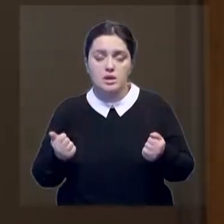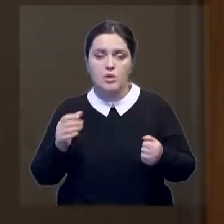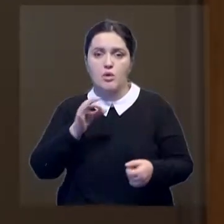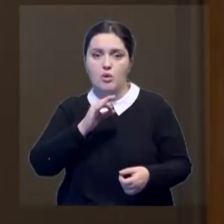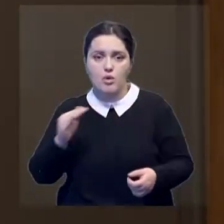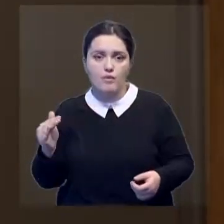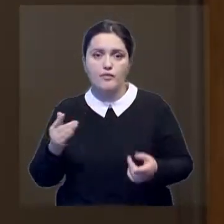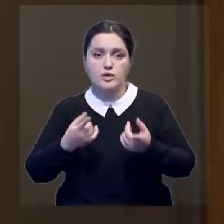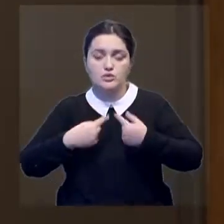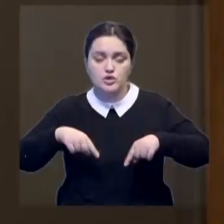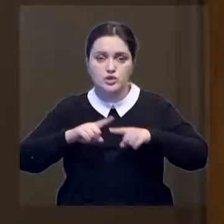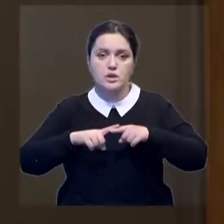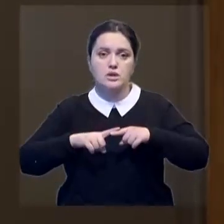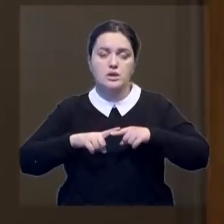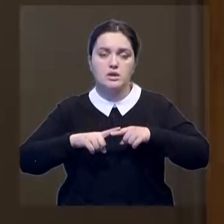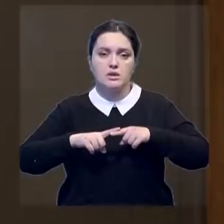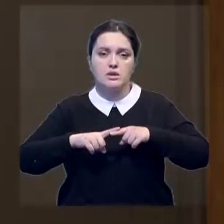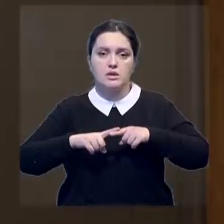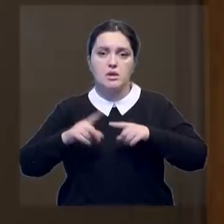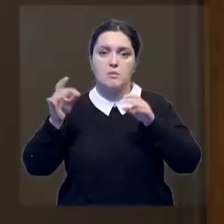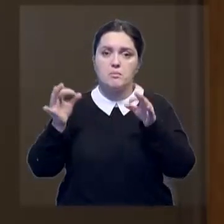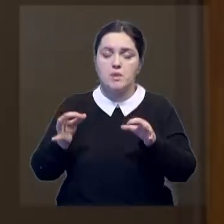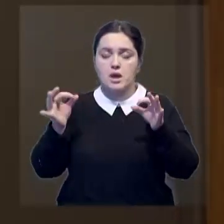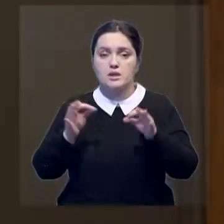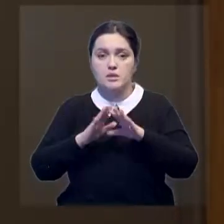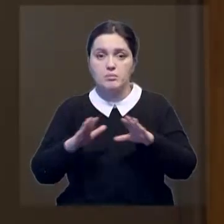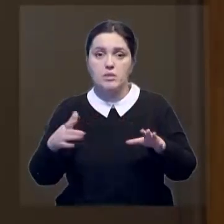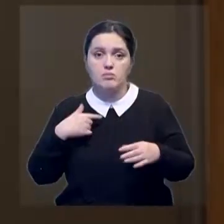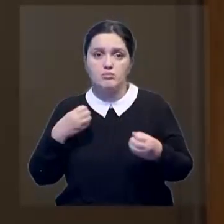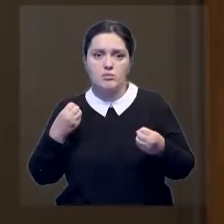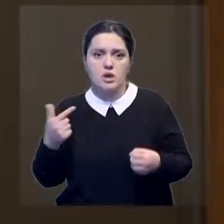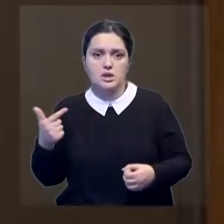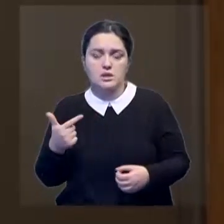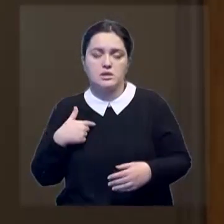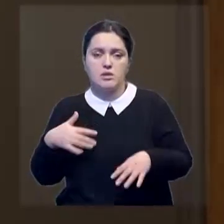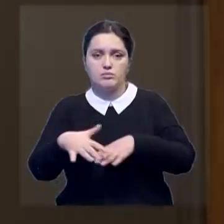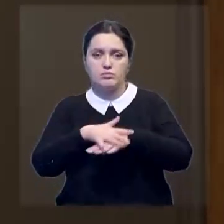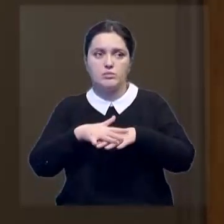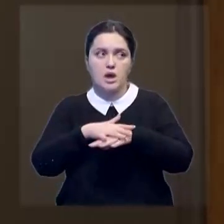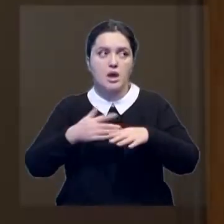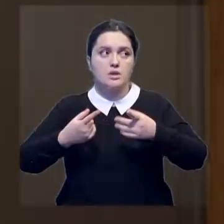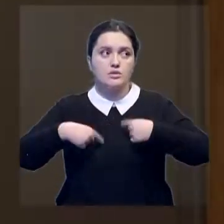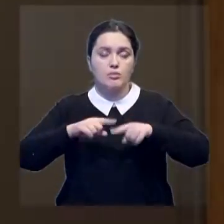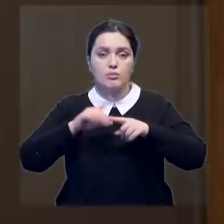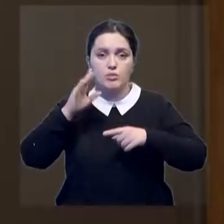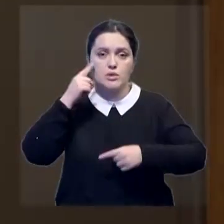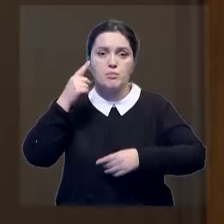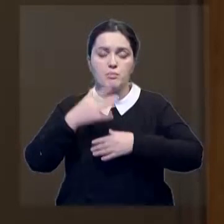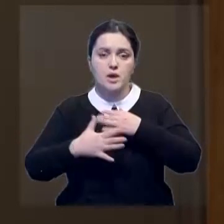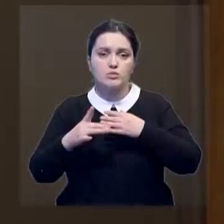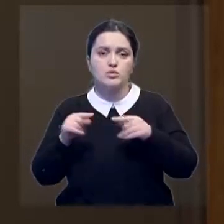официальное учреждение, да, которое будет говорить, что это правильно, это неправильно. Да. Это гражданское сообщество, да, в котором мы будем понимать, что